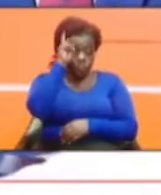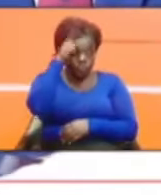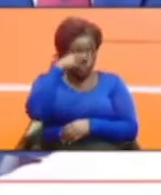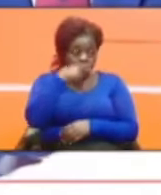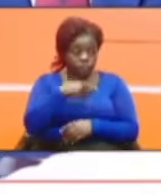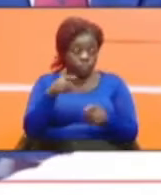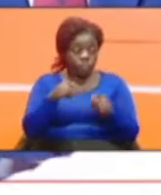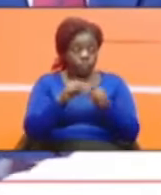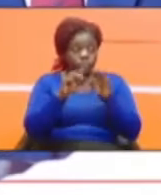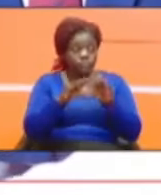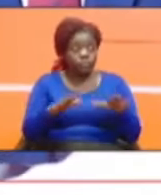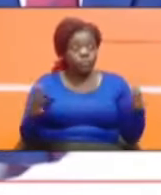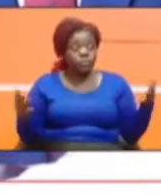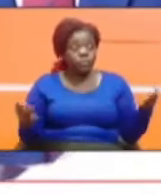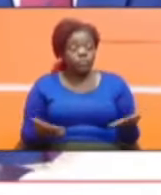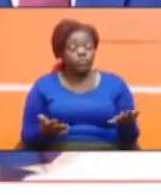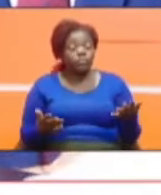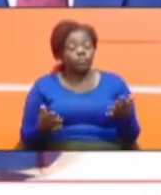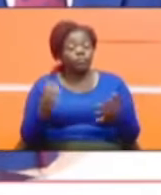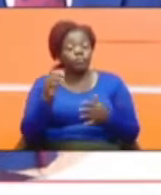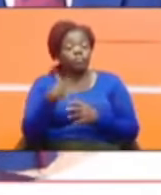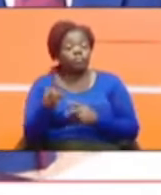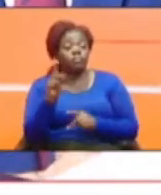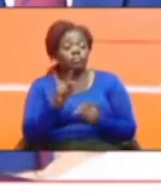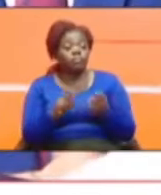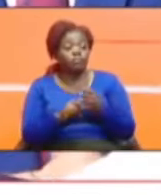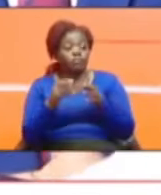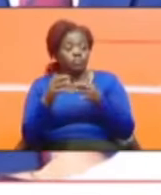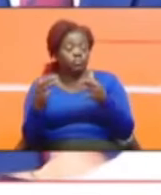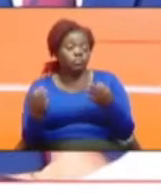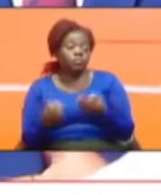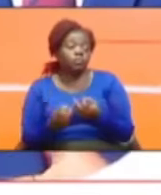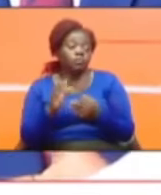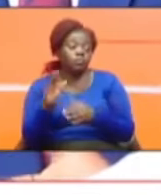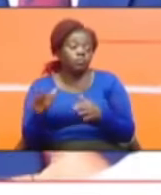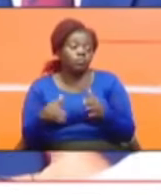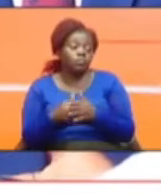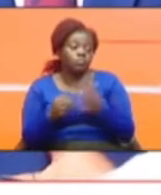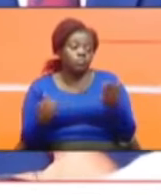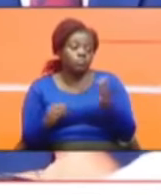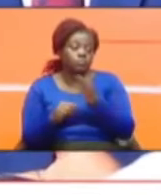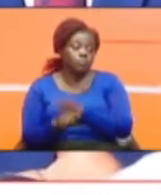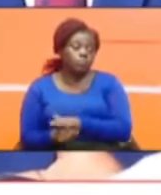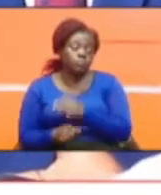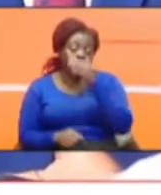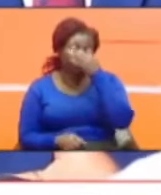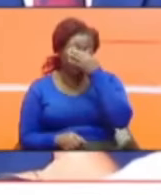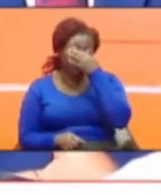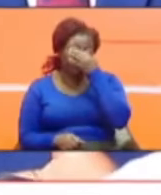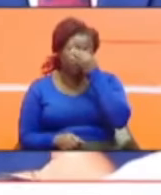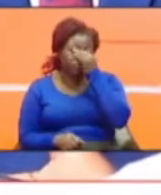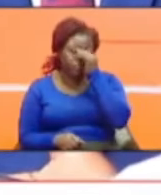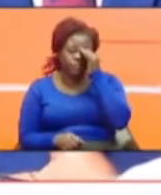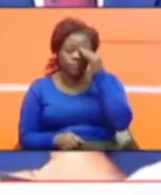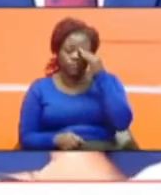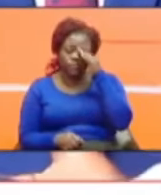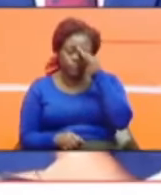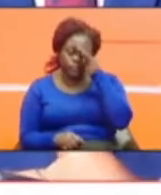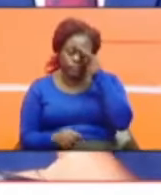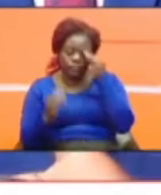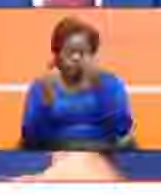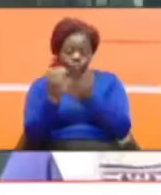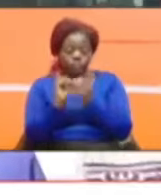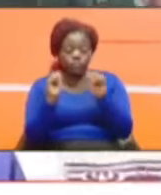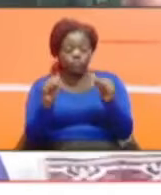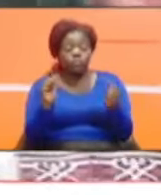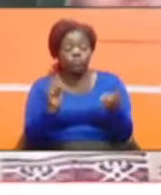ekibanja ate abantu be kibakozesa, famire n'ogireka nga yonna yonna yonna etyobodwa eri destitute olw'okubeera nti nno balina